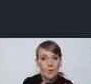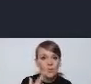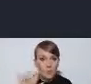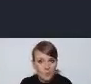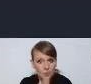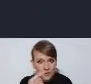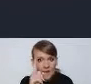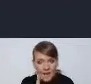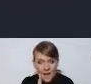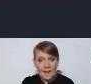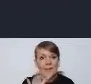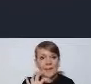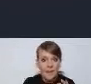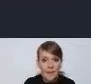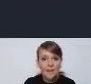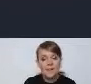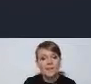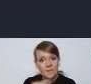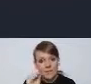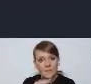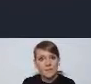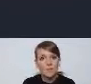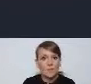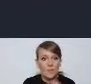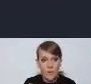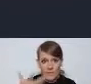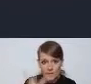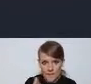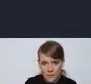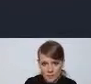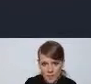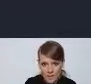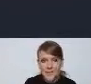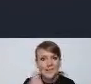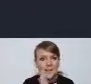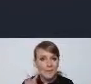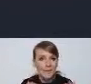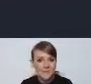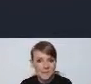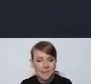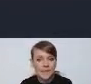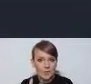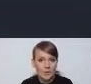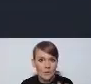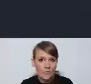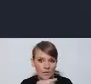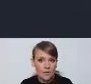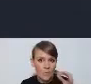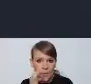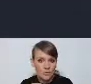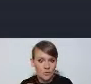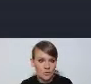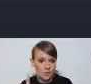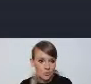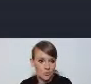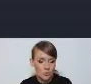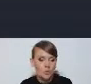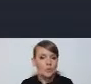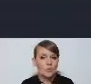ale bardziej nawet sposobem ich wydatkowania. I chyba dzisiaj więcej chciałem powiedzieć o tej drugim elemencie, czyli o